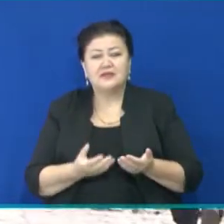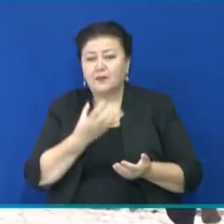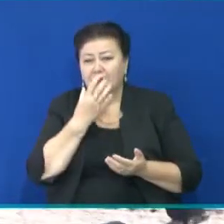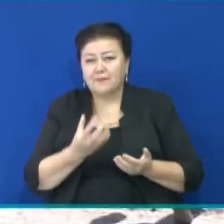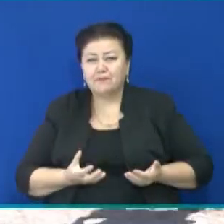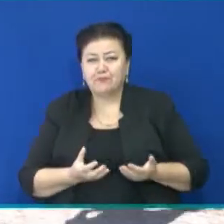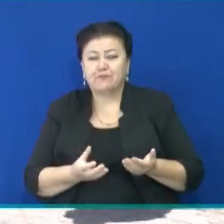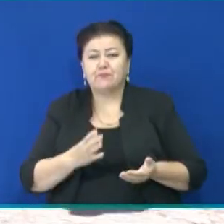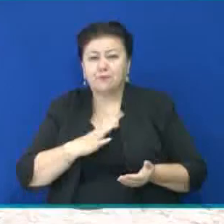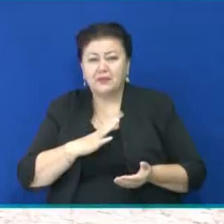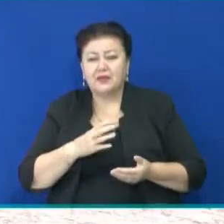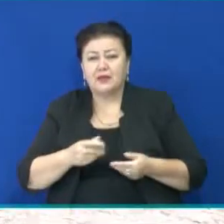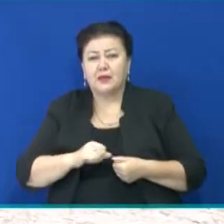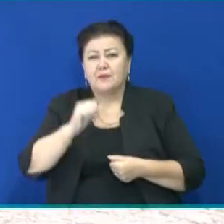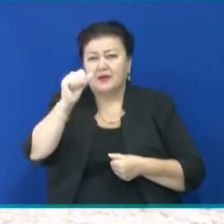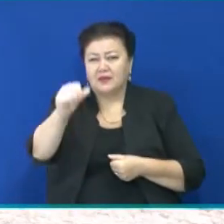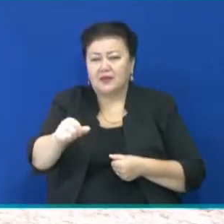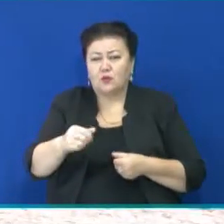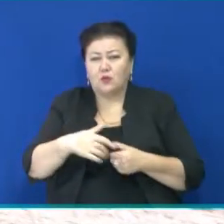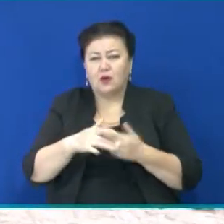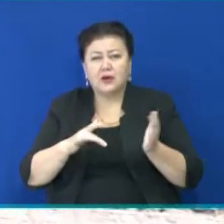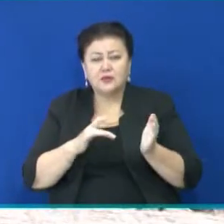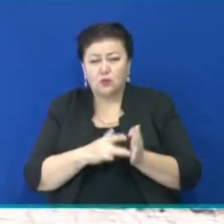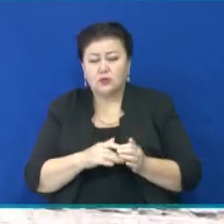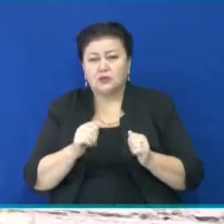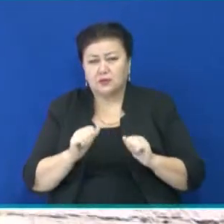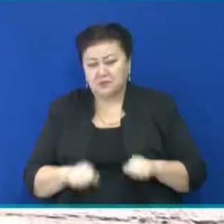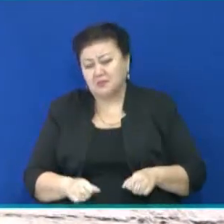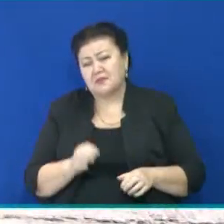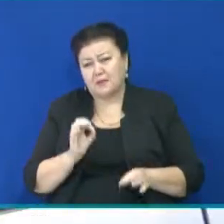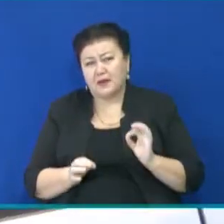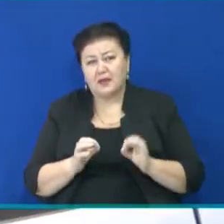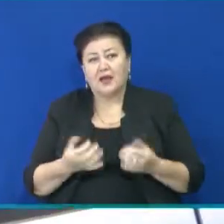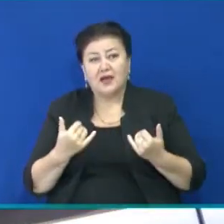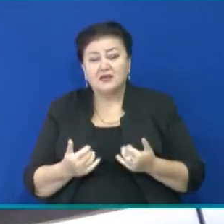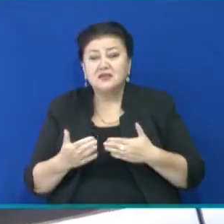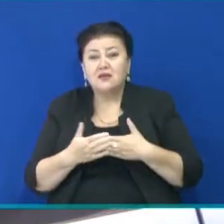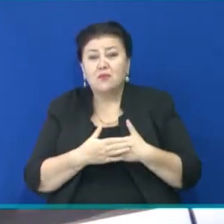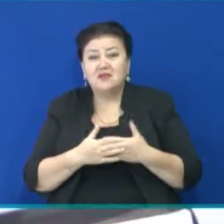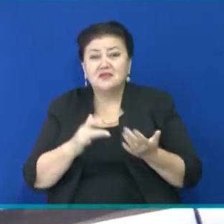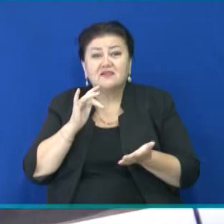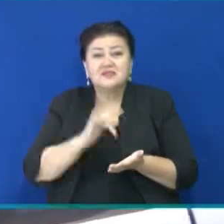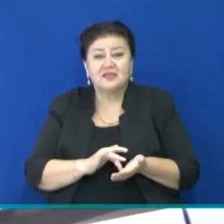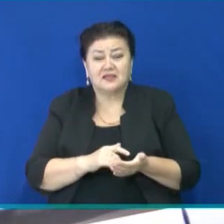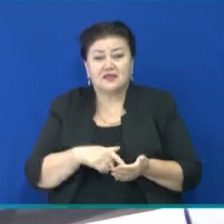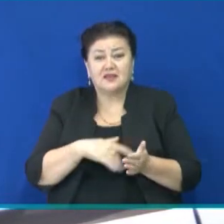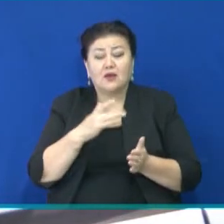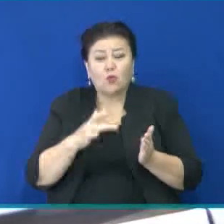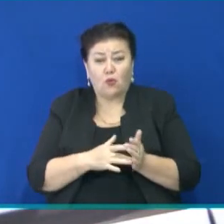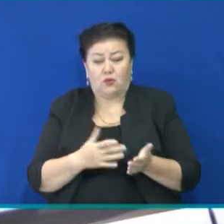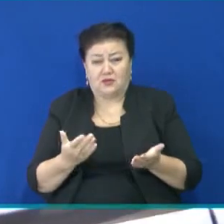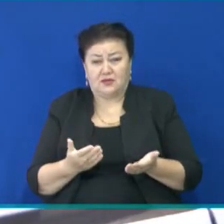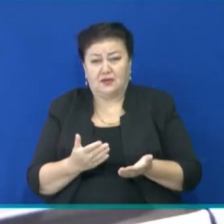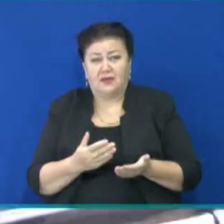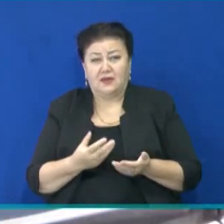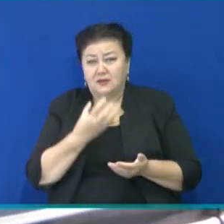жөн. Олар қала орталығында тұрады және барлық шығарындылар осында ауаға тарайды. Оған фильтр қою керек шығар. Ауа